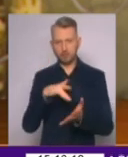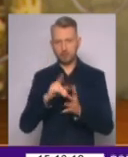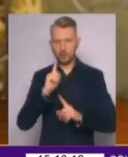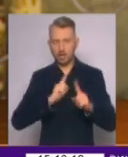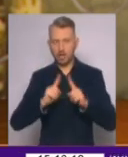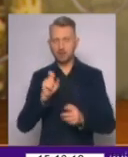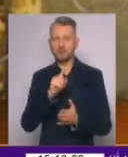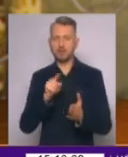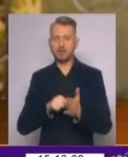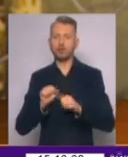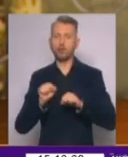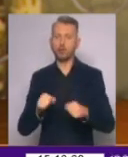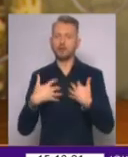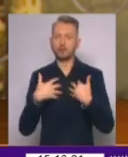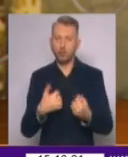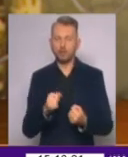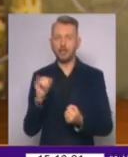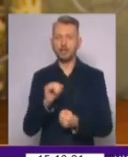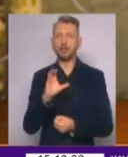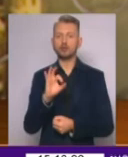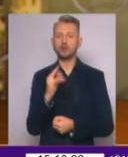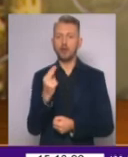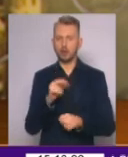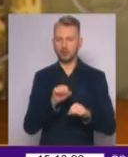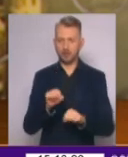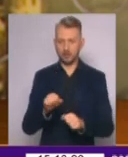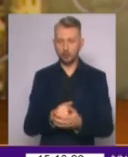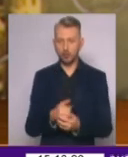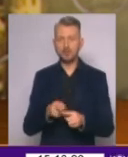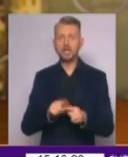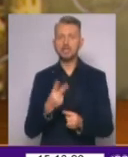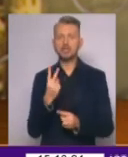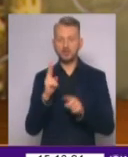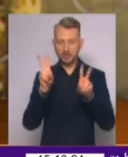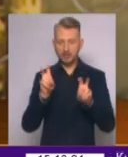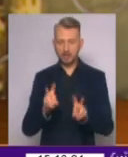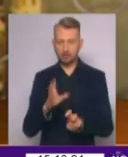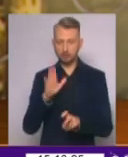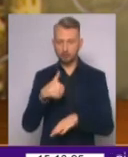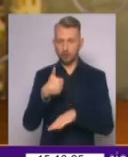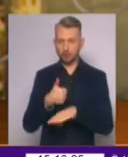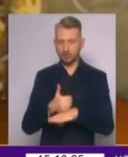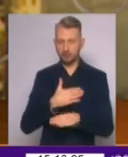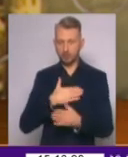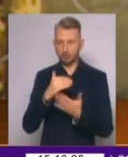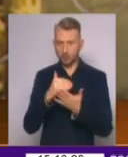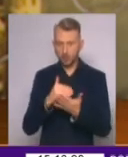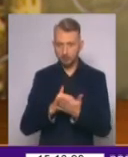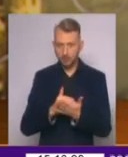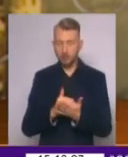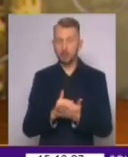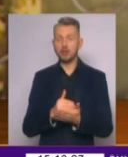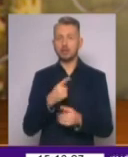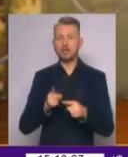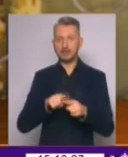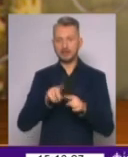з питань охорони здоров'я та соціального захисту. Саме ці дві теми сьогодні будуть провідними у нашому прямому ефірі, тож, будь ласка, саме на ці